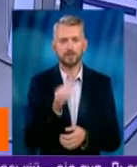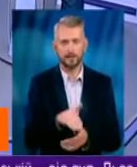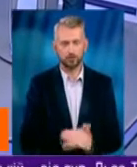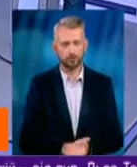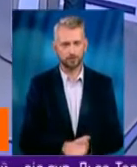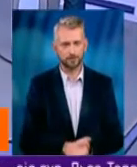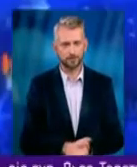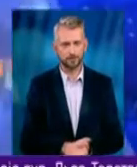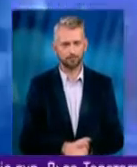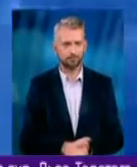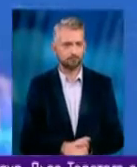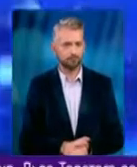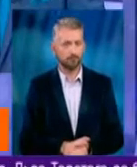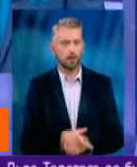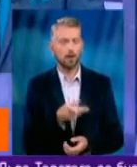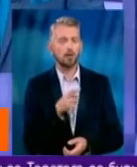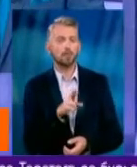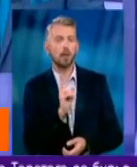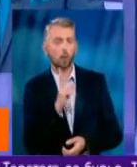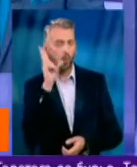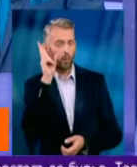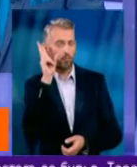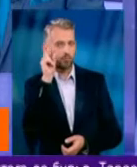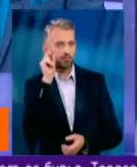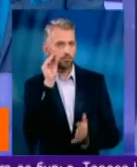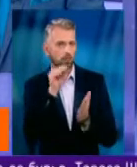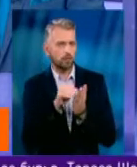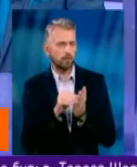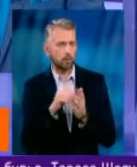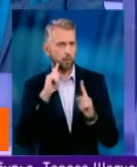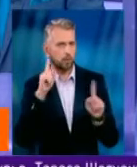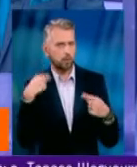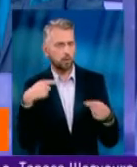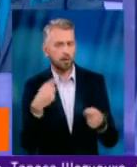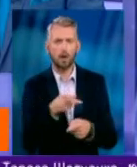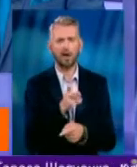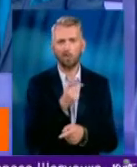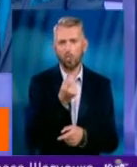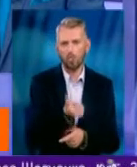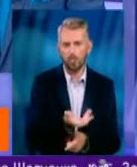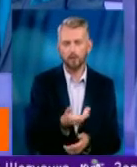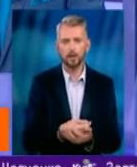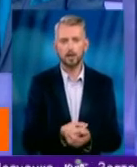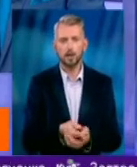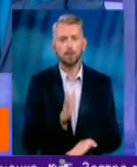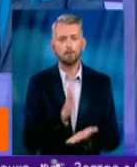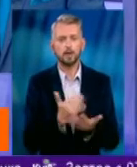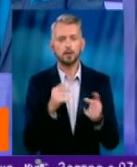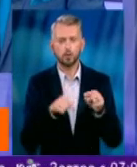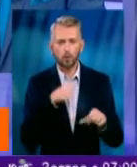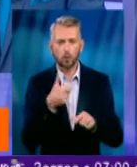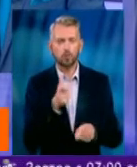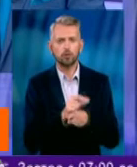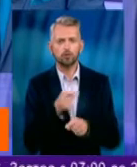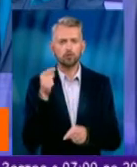людей. Ну, комусь, для когось цифри великі, напевно, для когось невеликі ці цифри. Маємо цього року більше тисячі